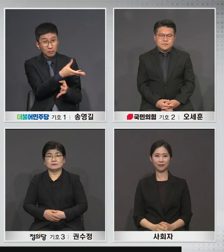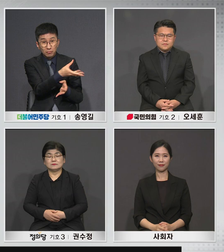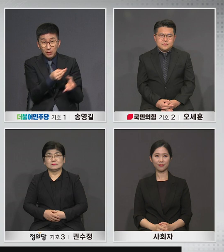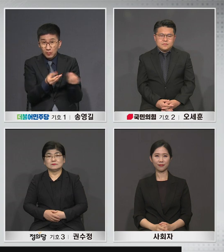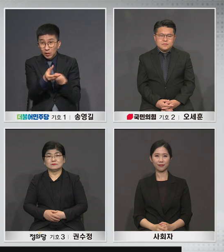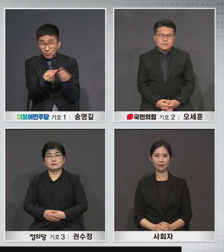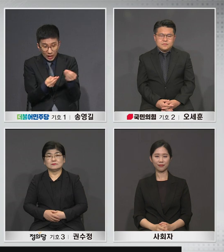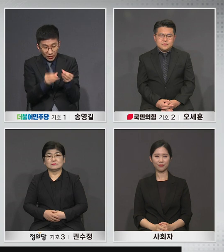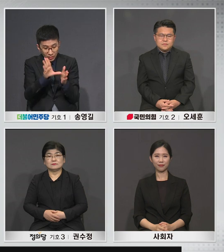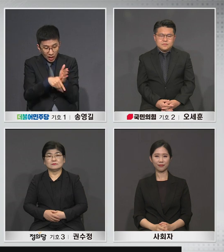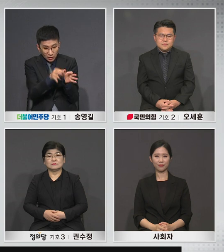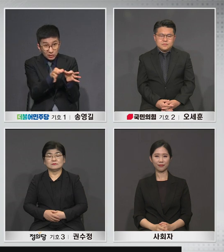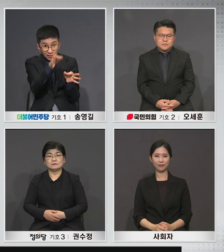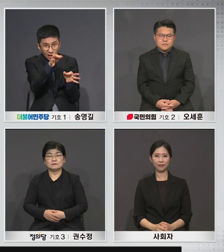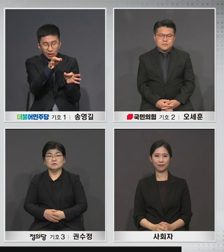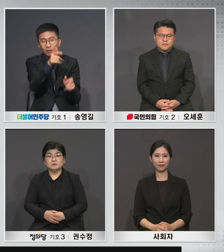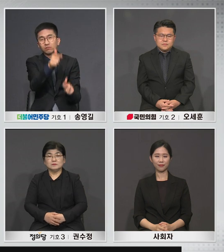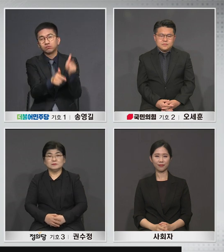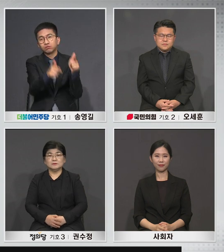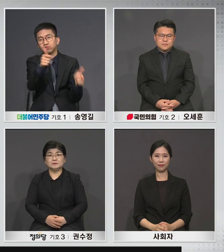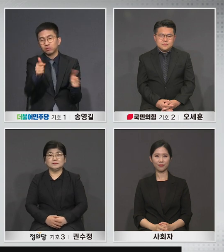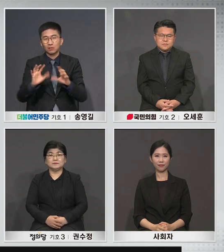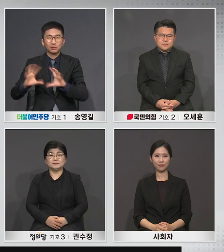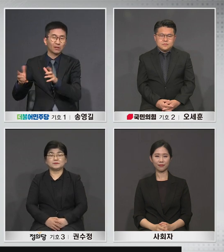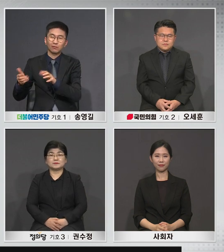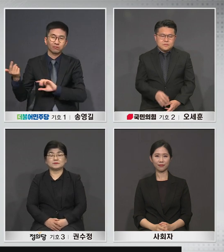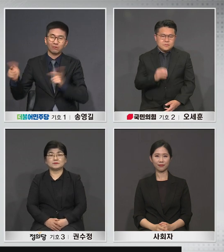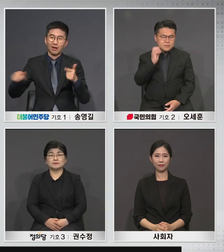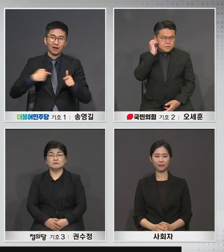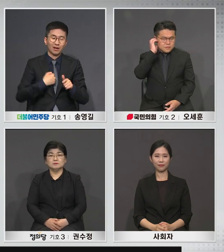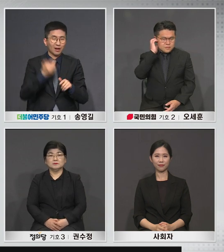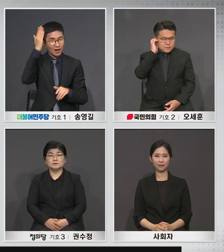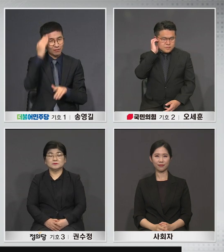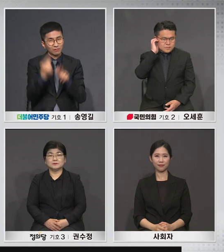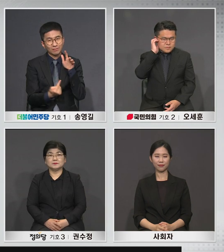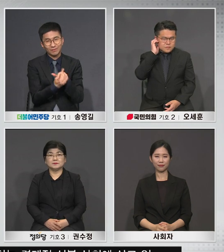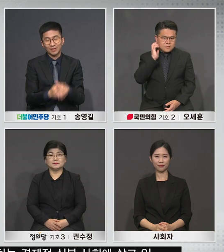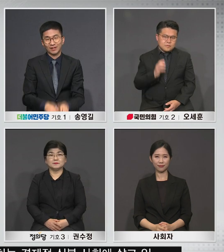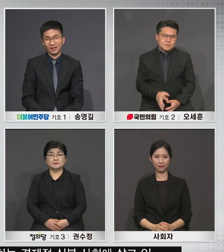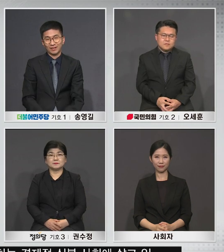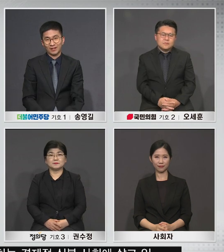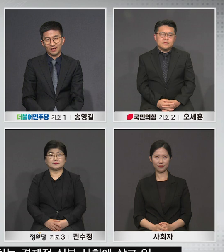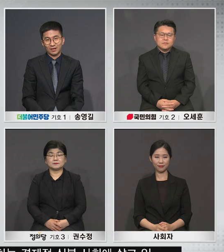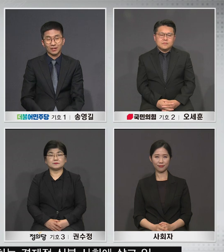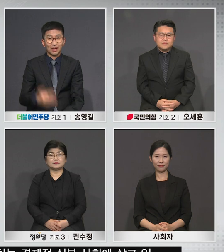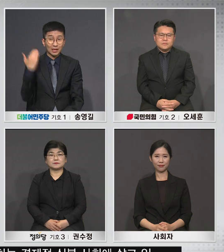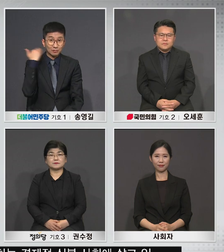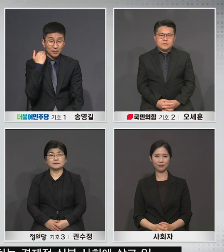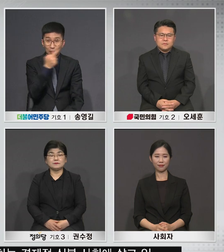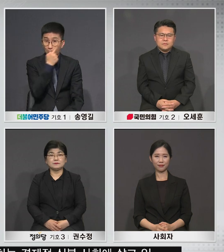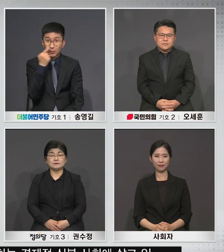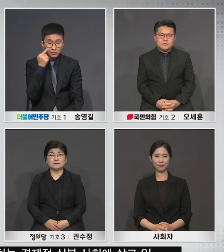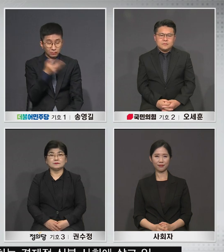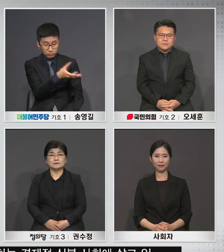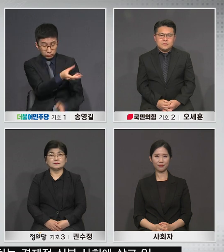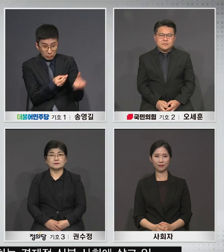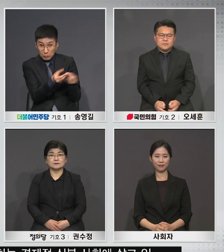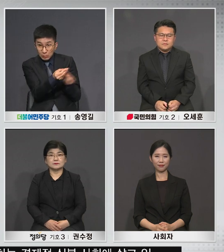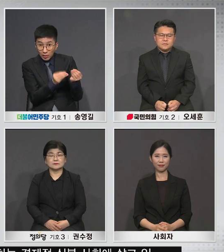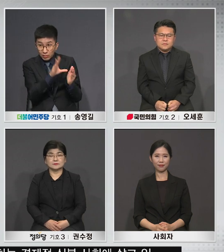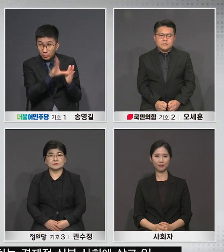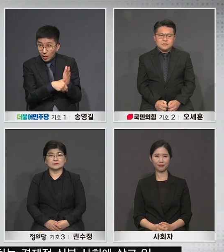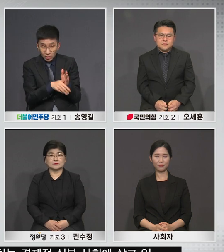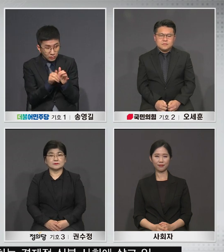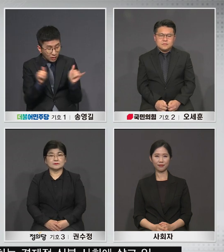임대차 보증금, 월세를 내고 사는 사람이나 모두가 신용등급에 따라 이자를 차별받고 있습니다.